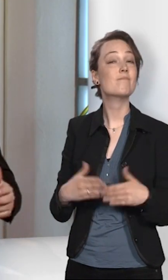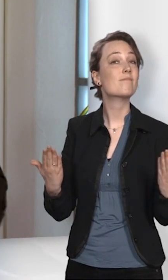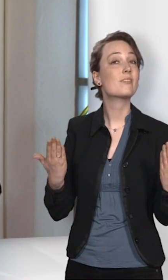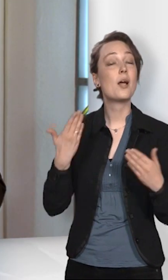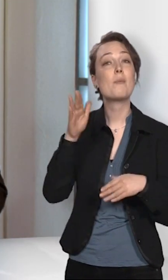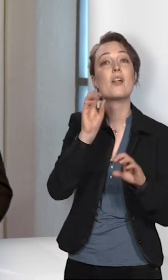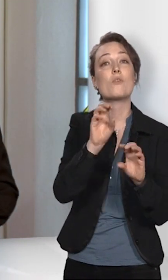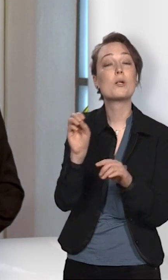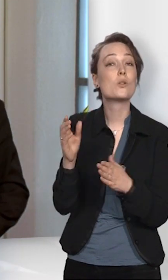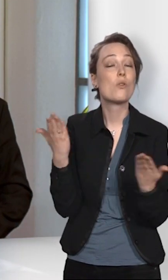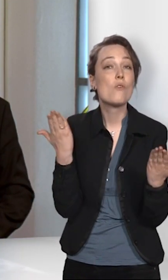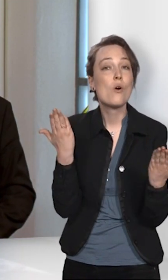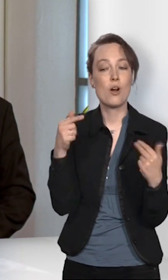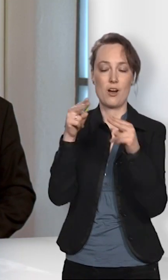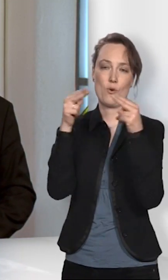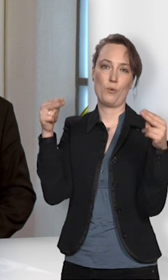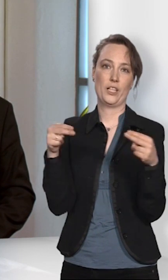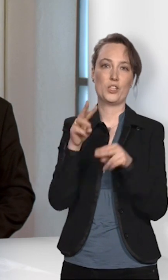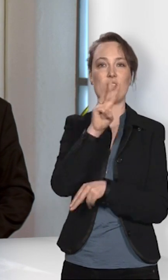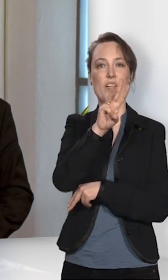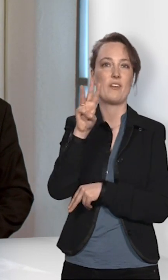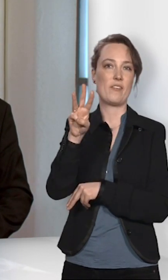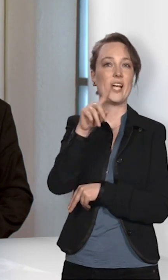Mehr Informationen bekommen Sie auf unserer Homepage